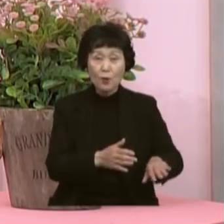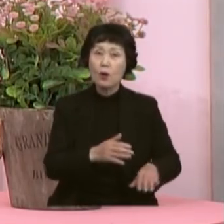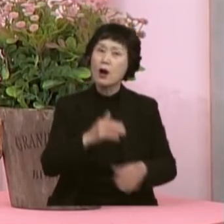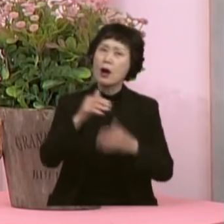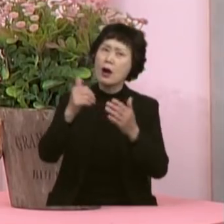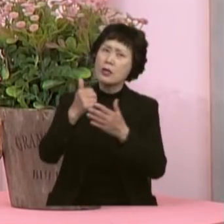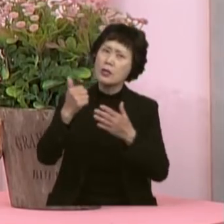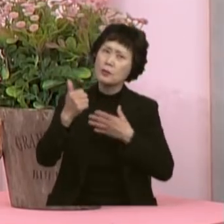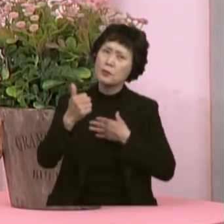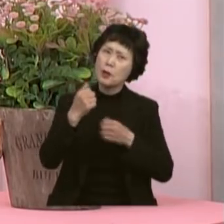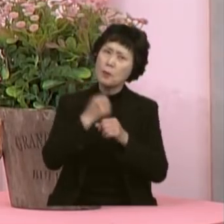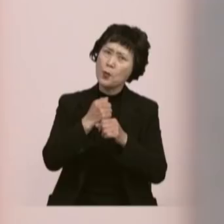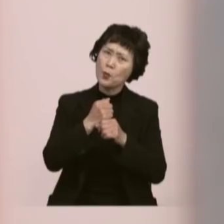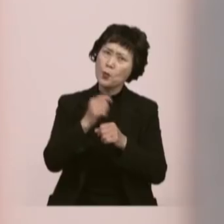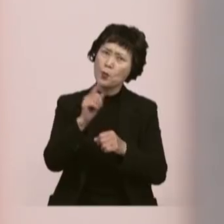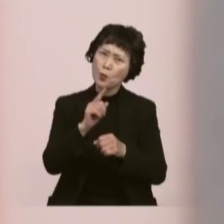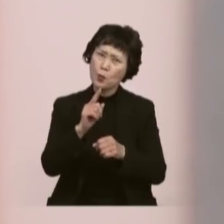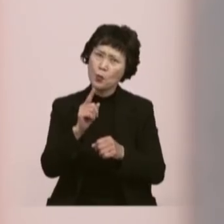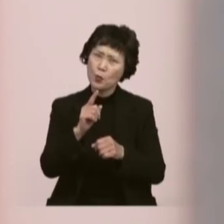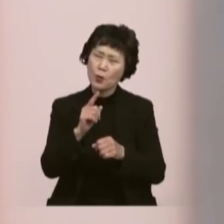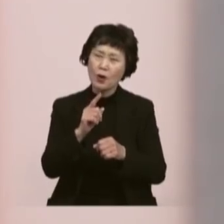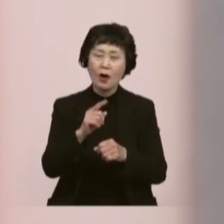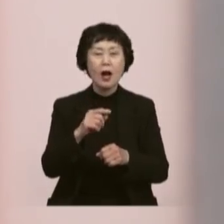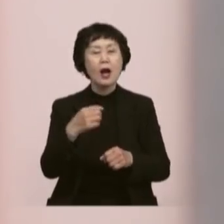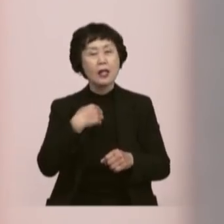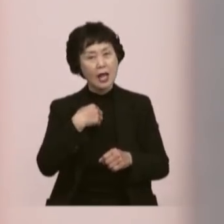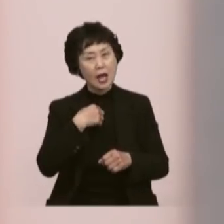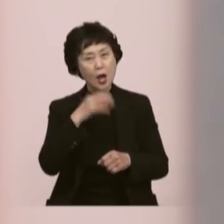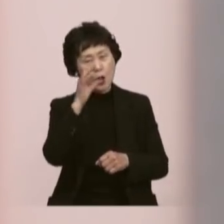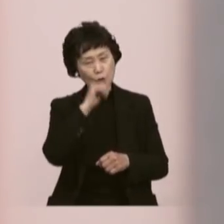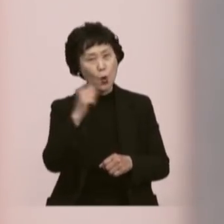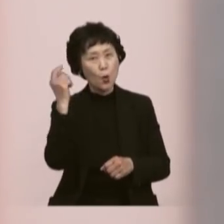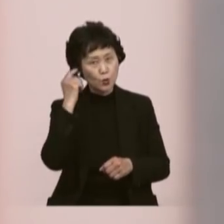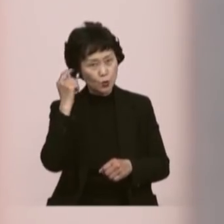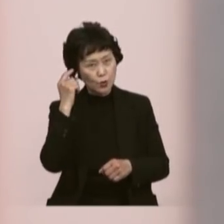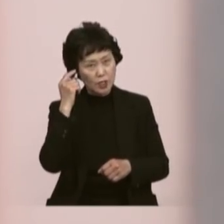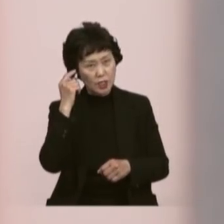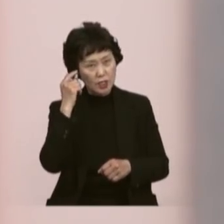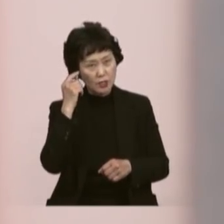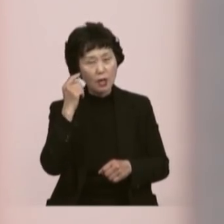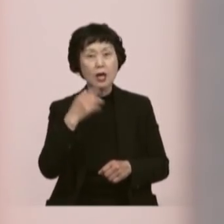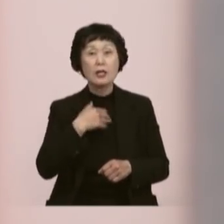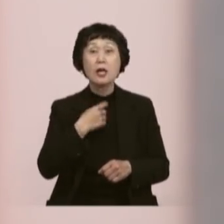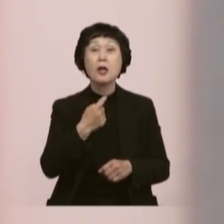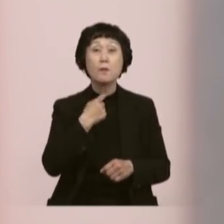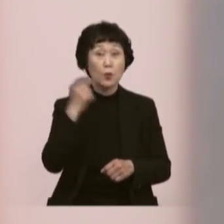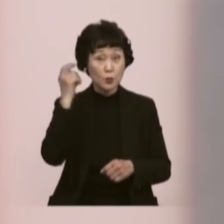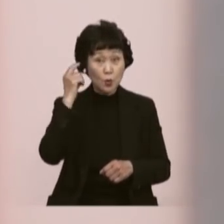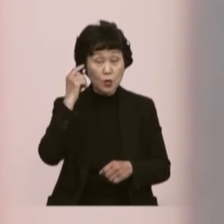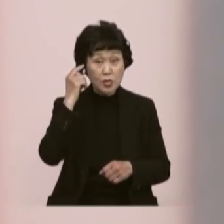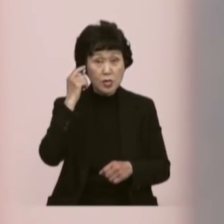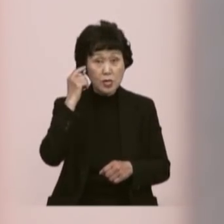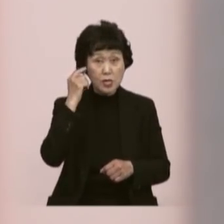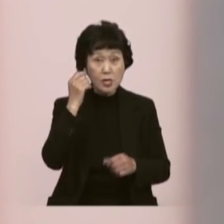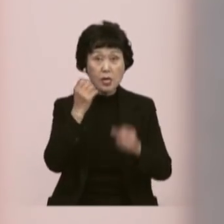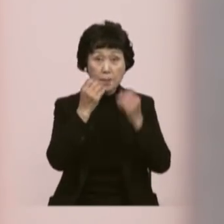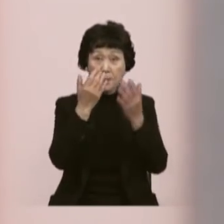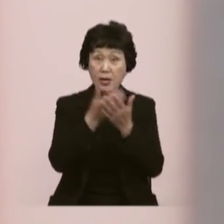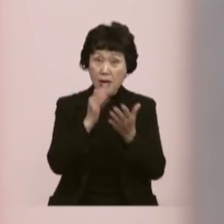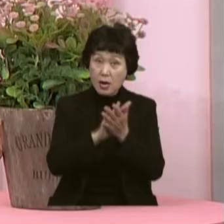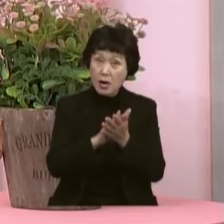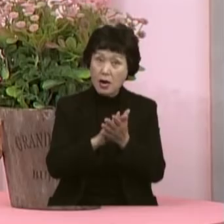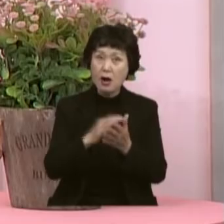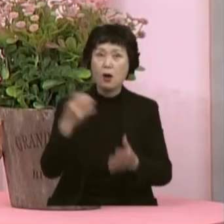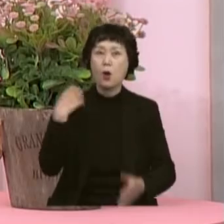만들었을까? 아 너는 좋은 소리를 줬지 않냐. 그럼 나한테는 이 목소리를 개발해야 될